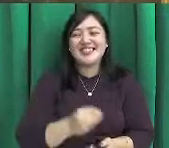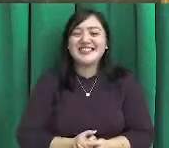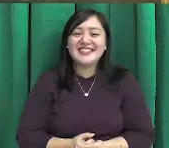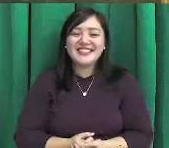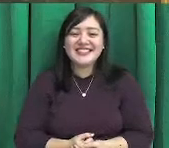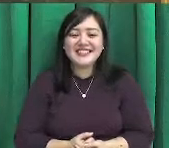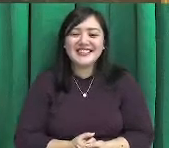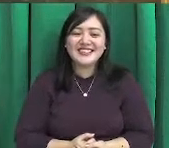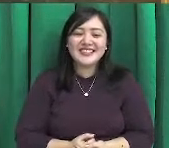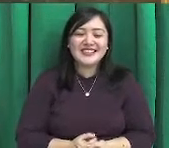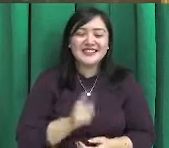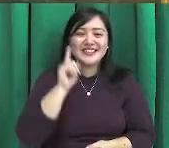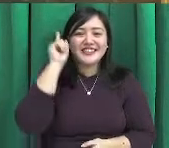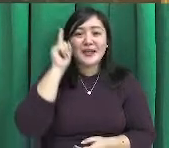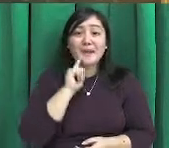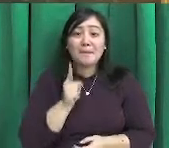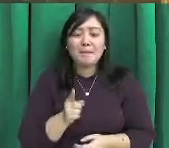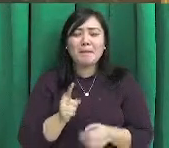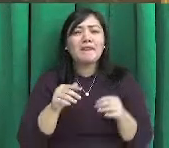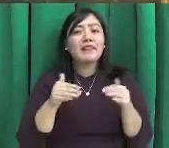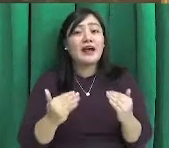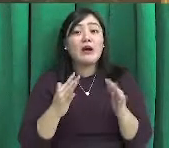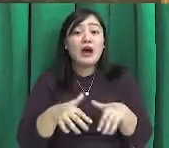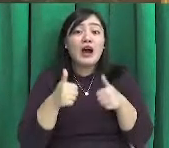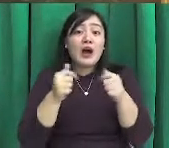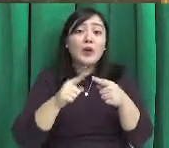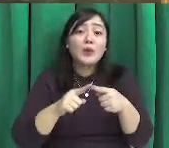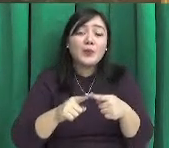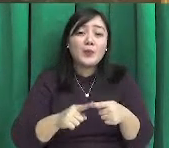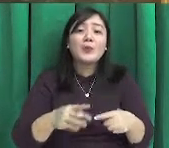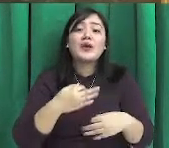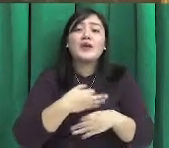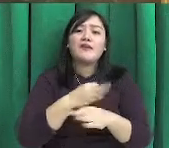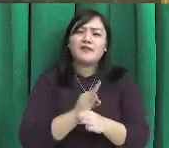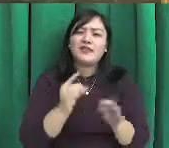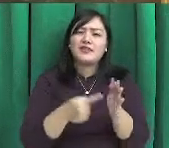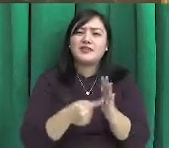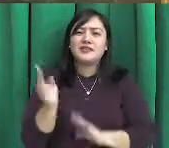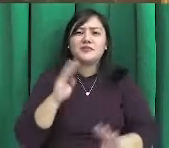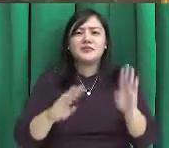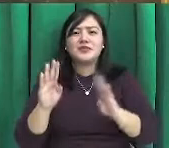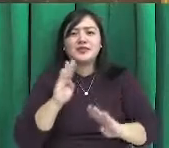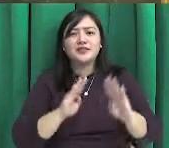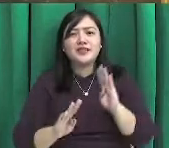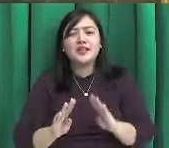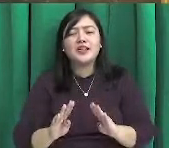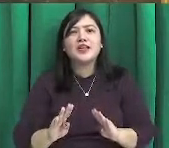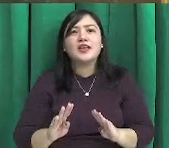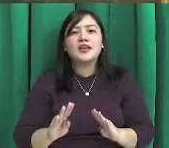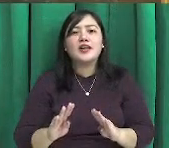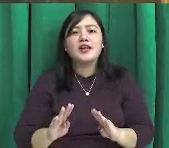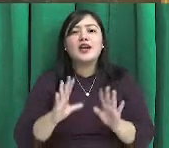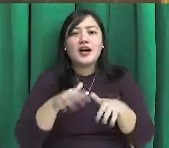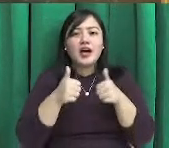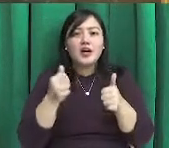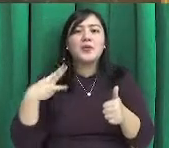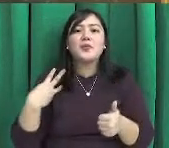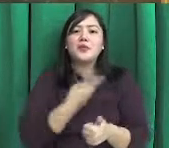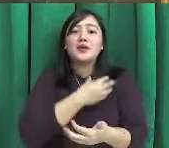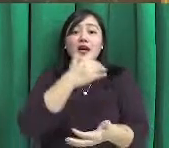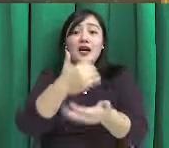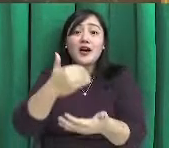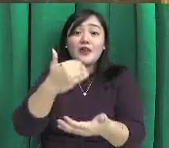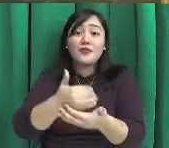nyo, eto sa punto na ito, paano natin mariresolbahan yan? Amen. At paano kinukombat natin yan? Kasi, nag-asawa ka talaga